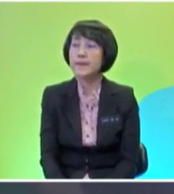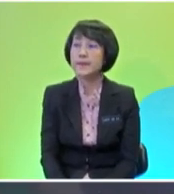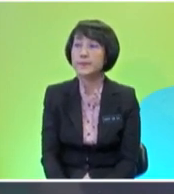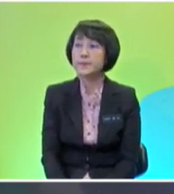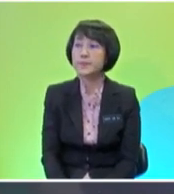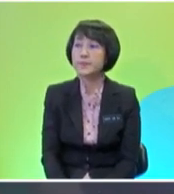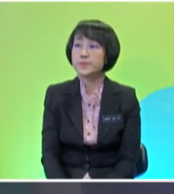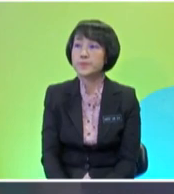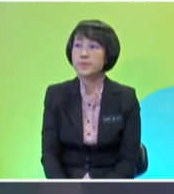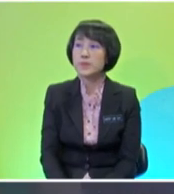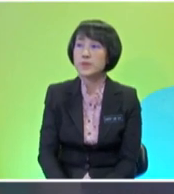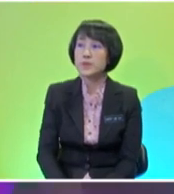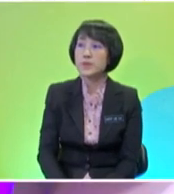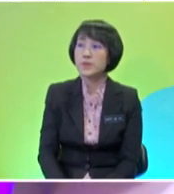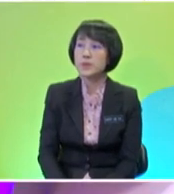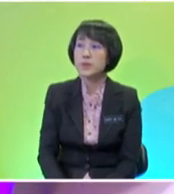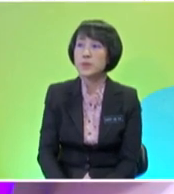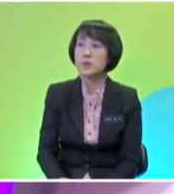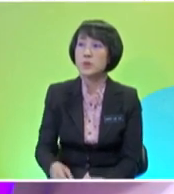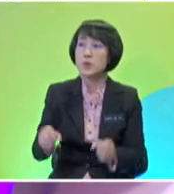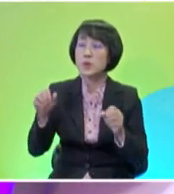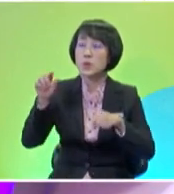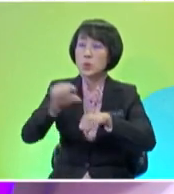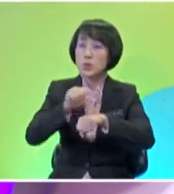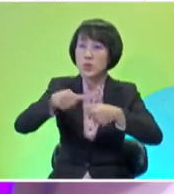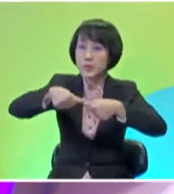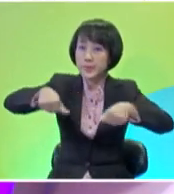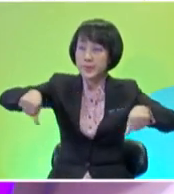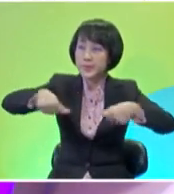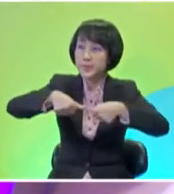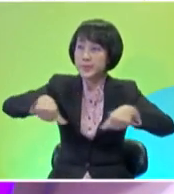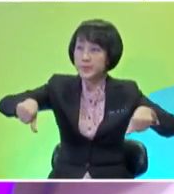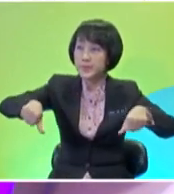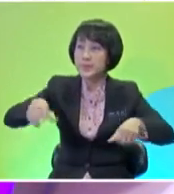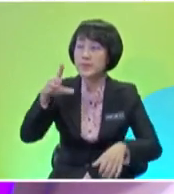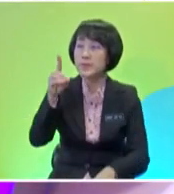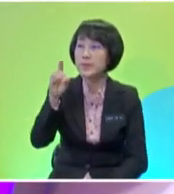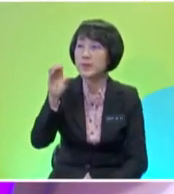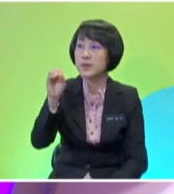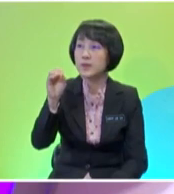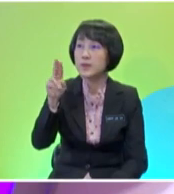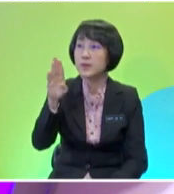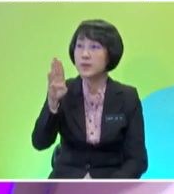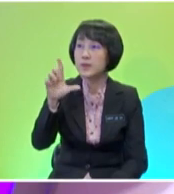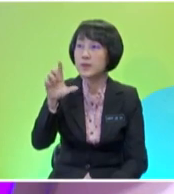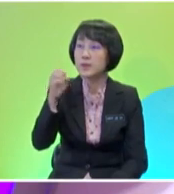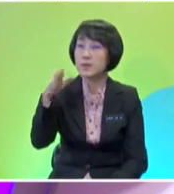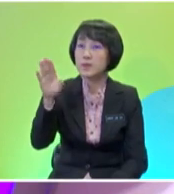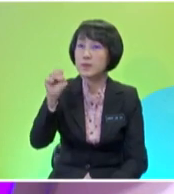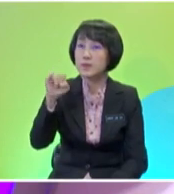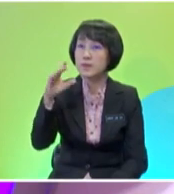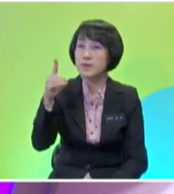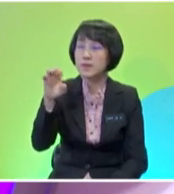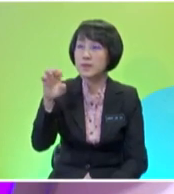gunakan ni pita double sided tape ataupun pita perekat dui sisi. Okey, yang ini boleh guna. Okey,